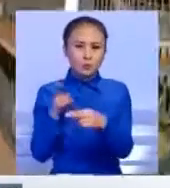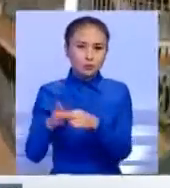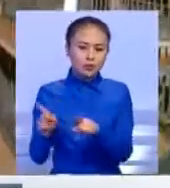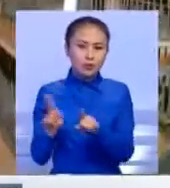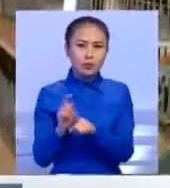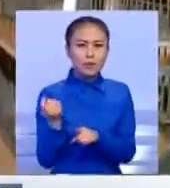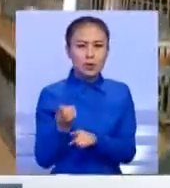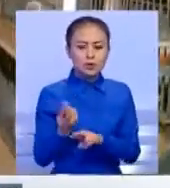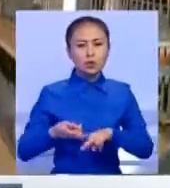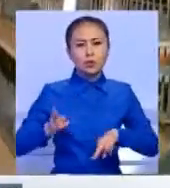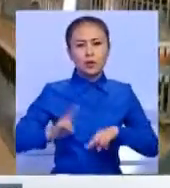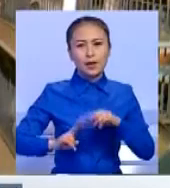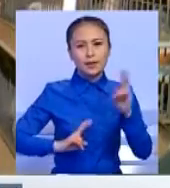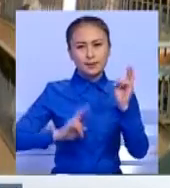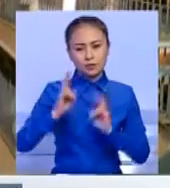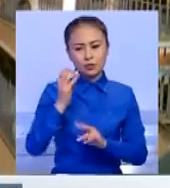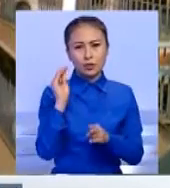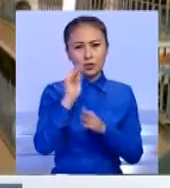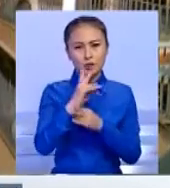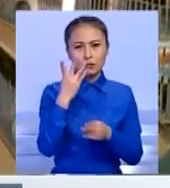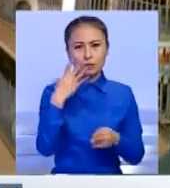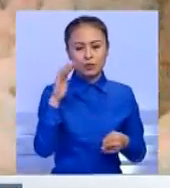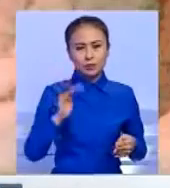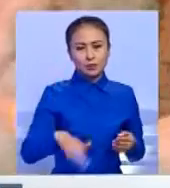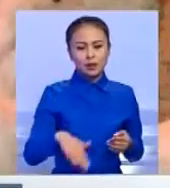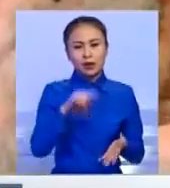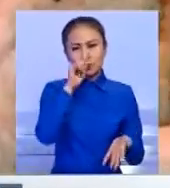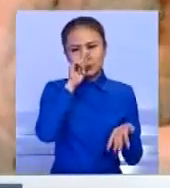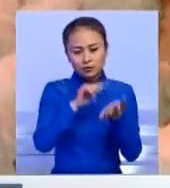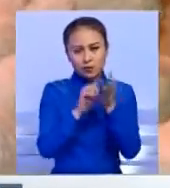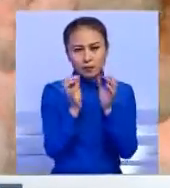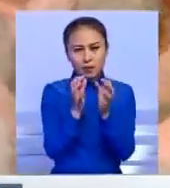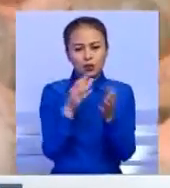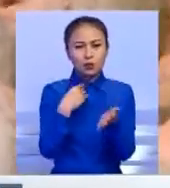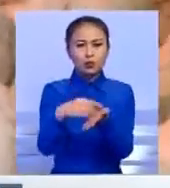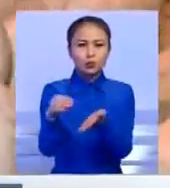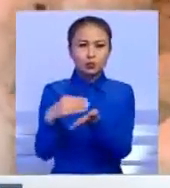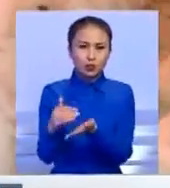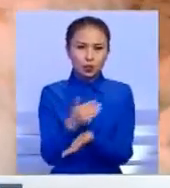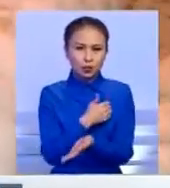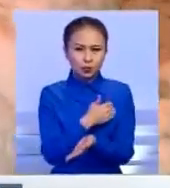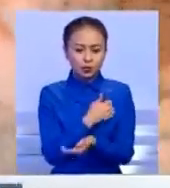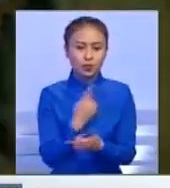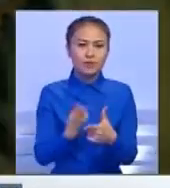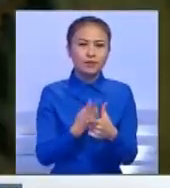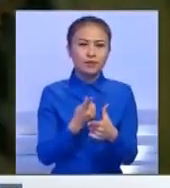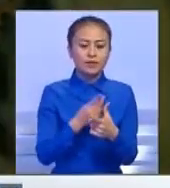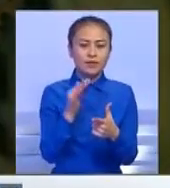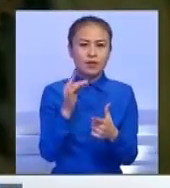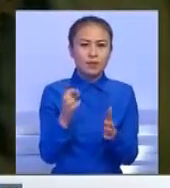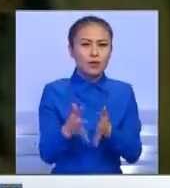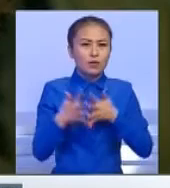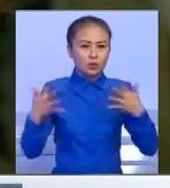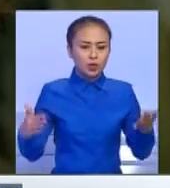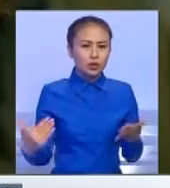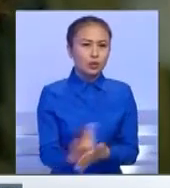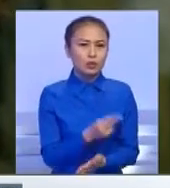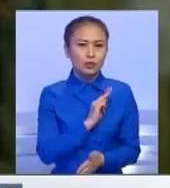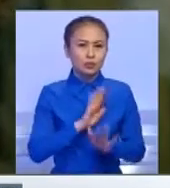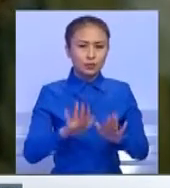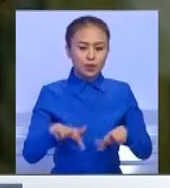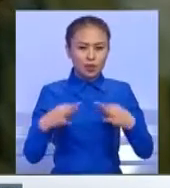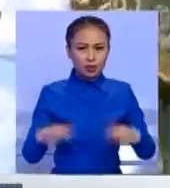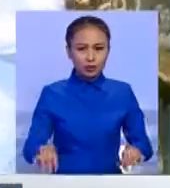асық етеді. Сондықтан кәсіпкер тағы да 25 мың тауық балапанын алуды жоспарлап отыр. Ферманың кеңеюі жаңа жұмыс